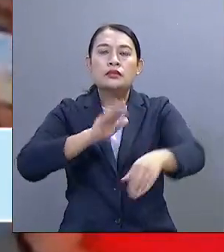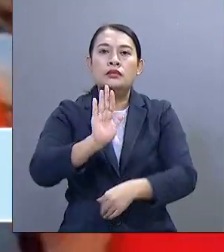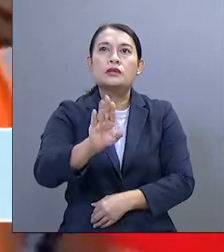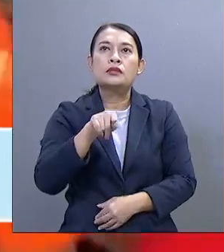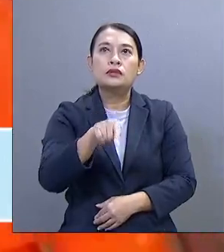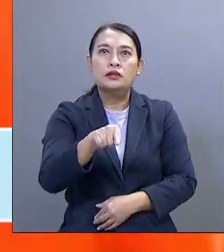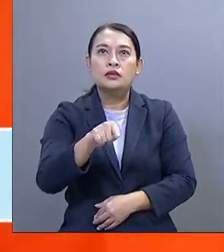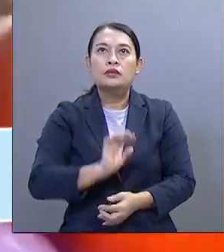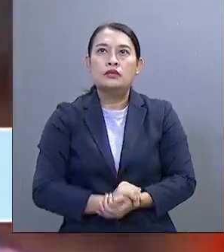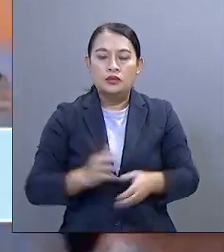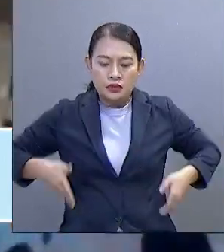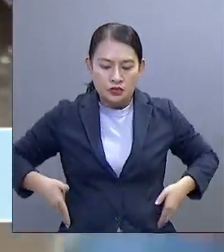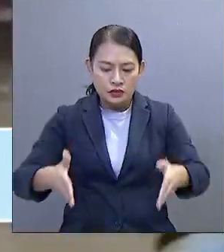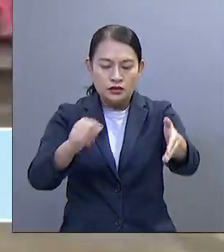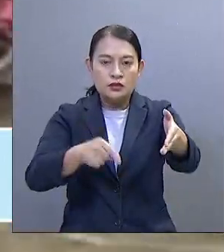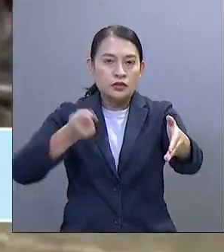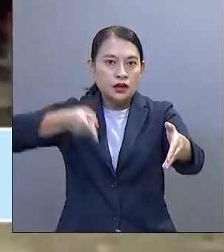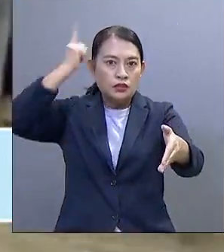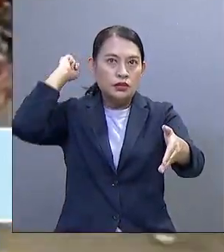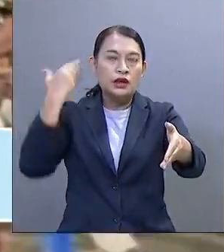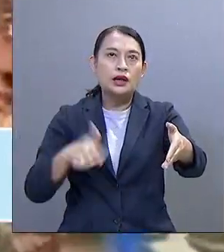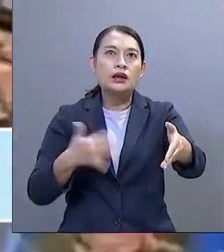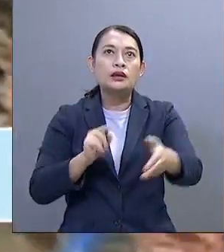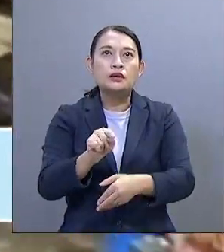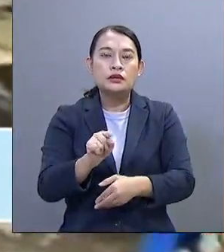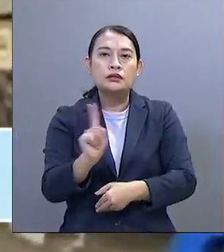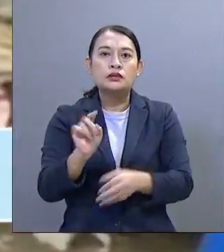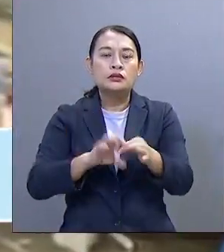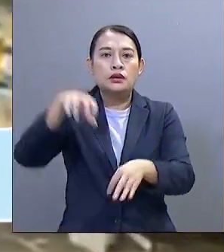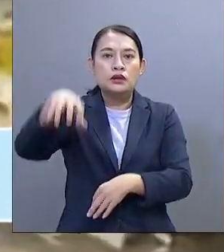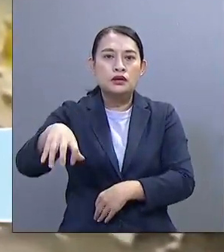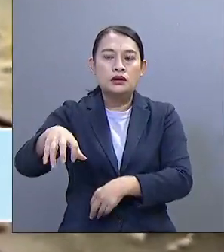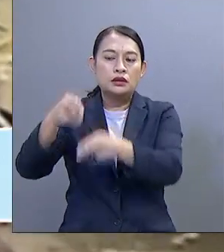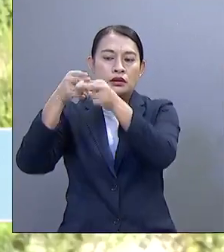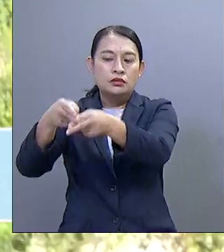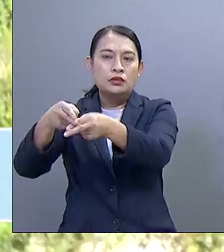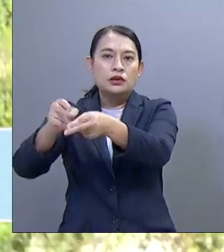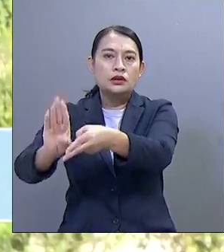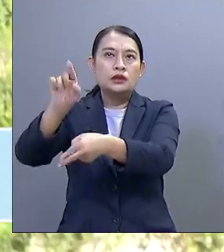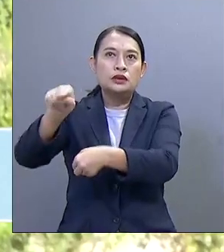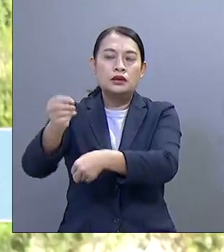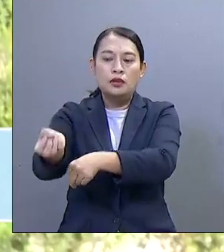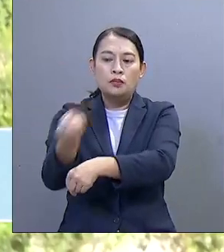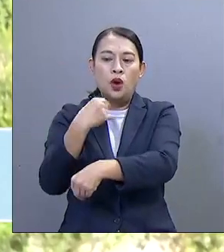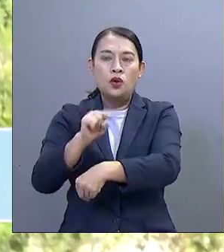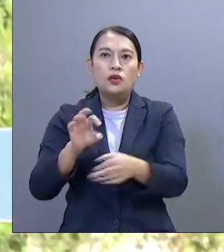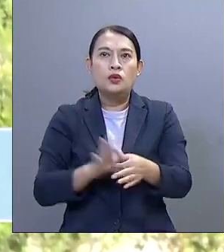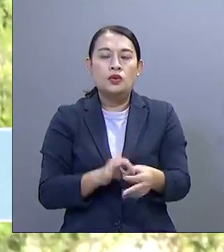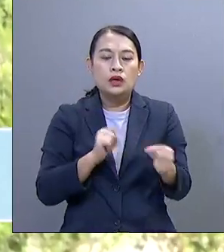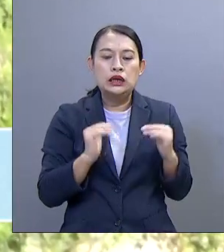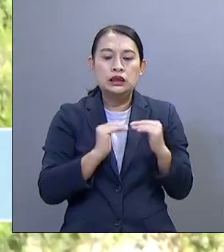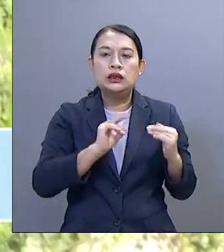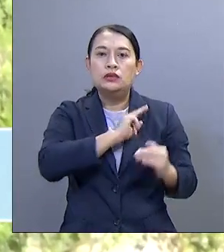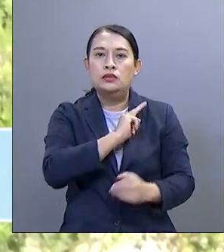แล้วใช้เส้นทางนี้มายาานหลายชั่วอายุคนแต่วาเอกกชนแทงนึงอ่าว่เป็กรรมดิธิอ้ามใช้